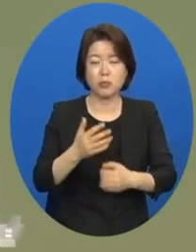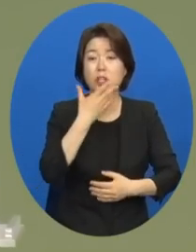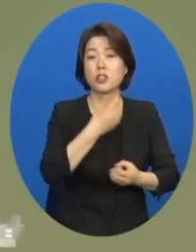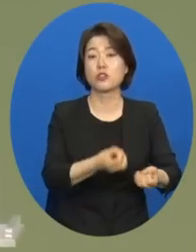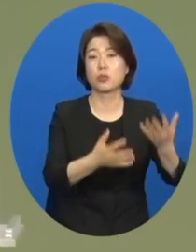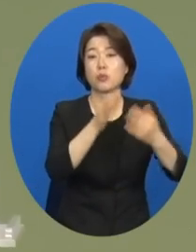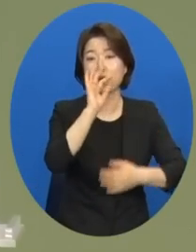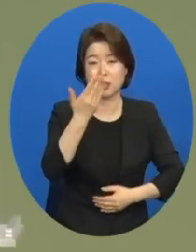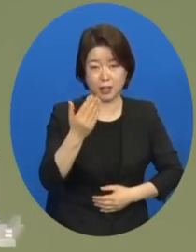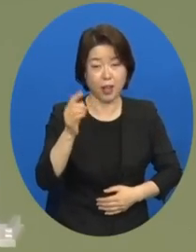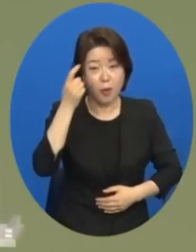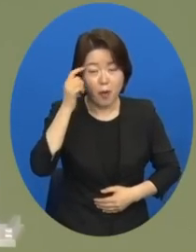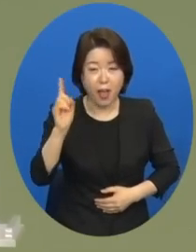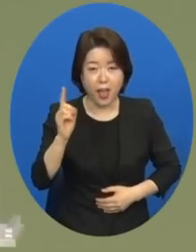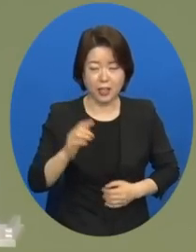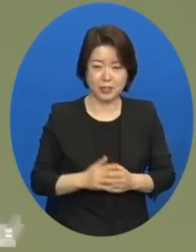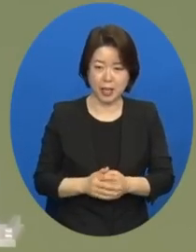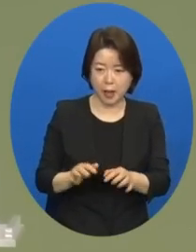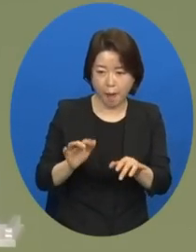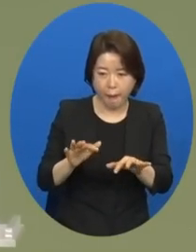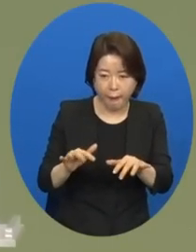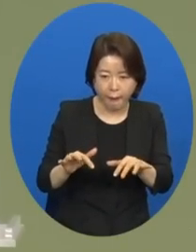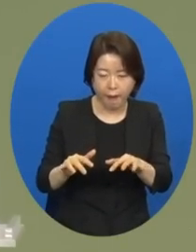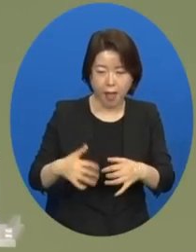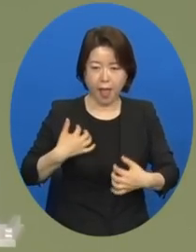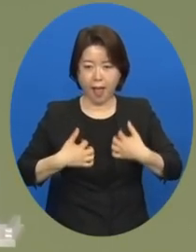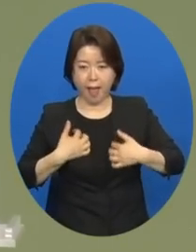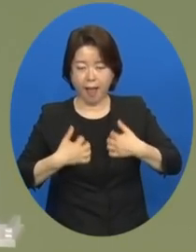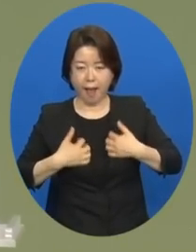엄마에게 이렇게 뭐